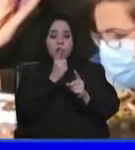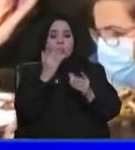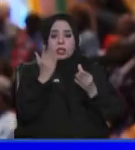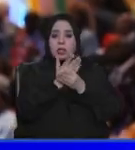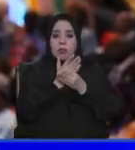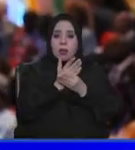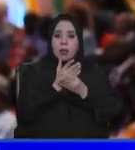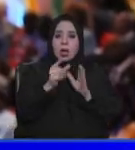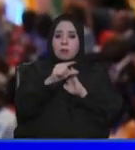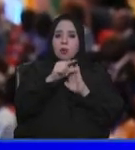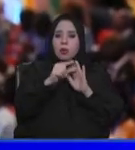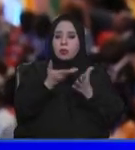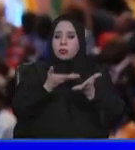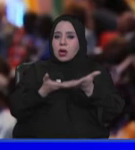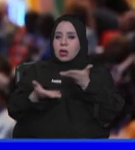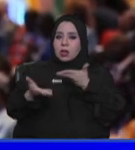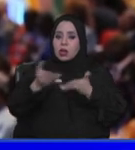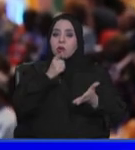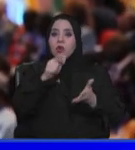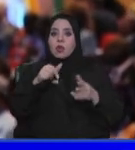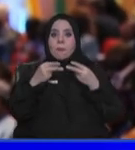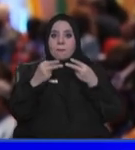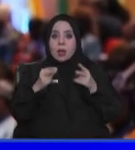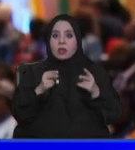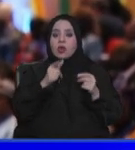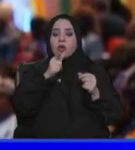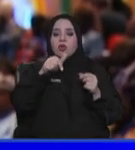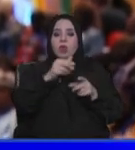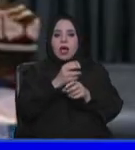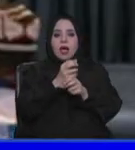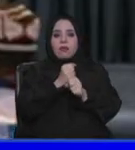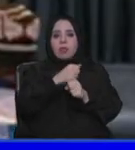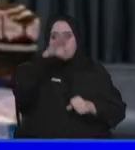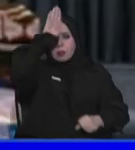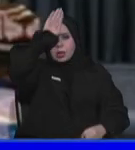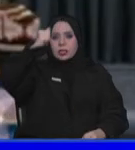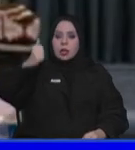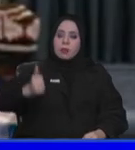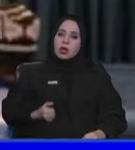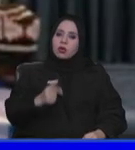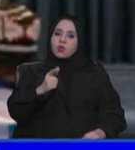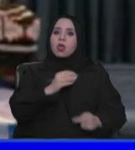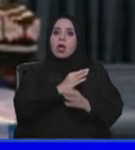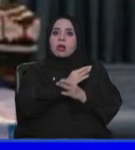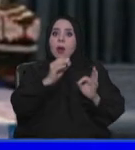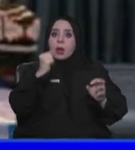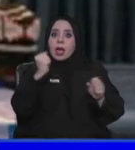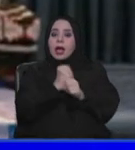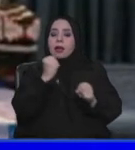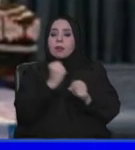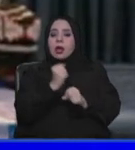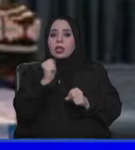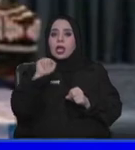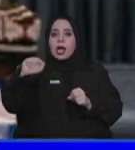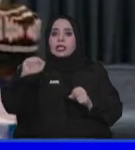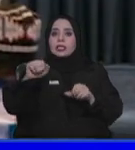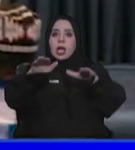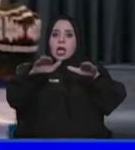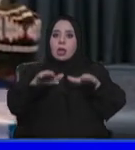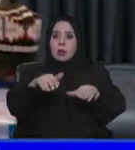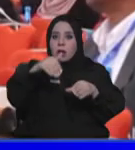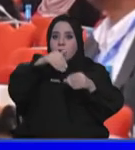والقضايا ومن هذا المنطلق حرصت مملكه البحرين على تفعيل دور الشعبه البرلمانيه